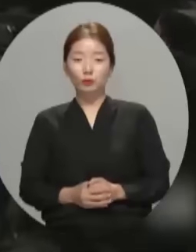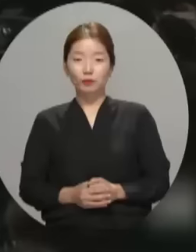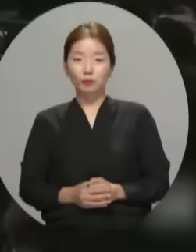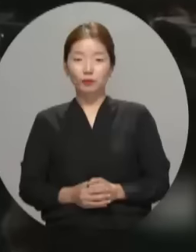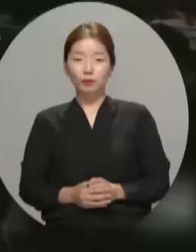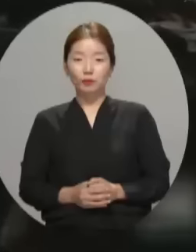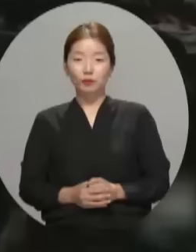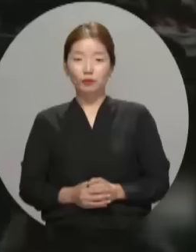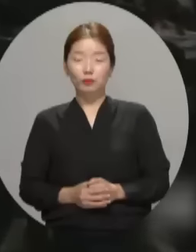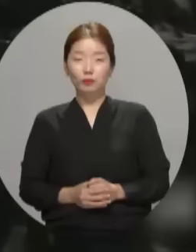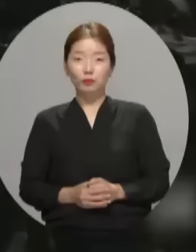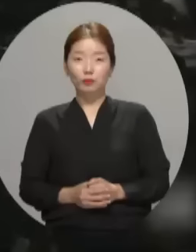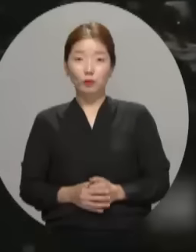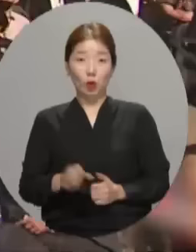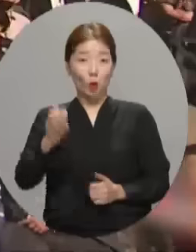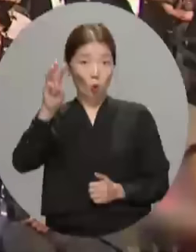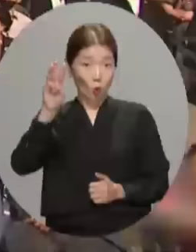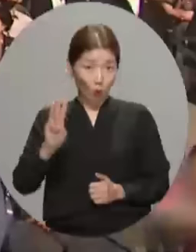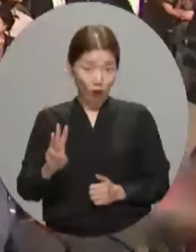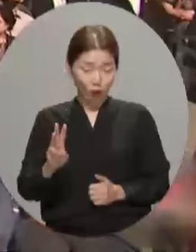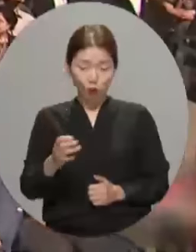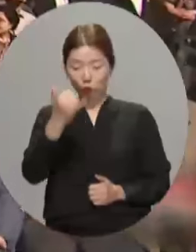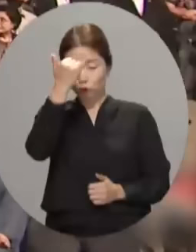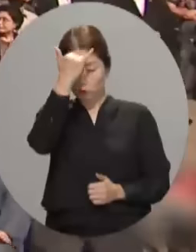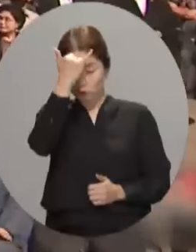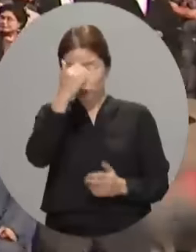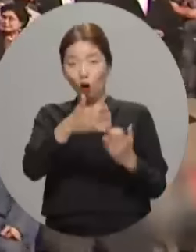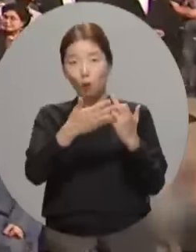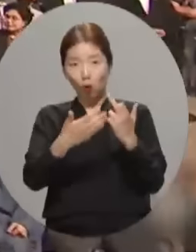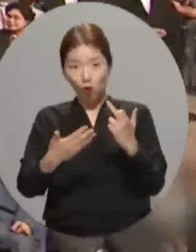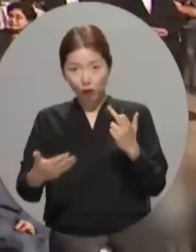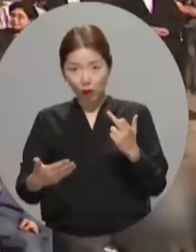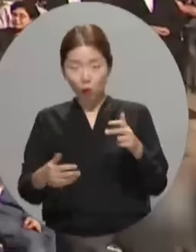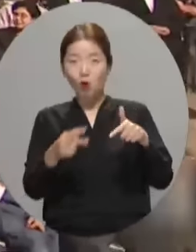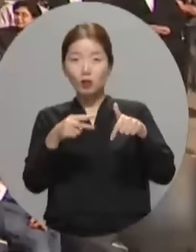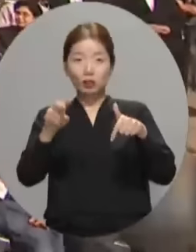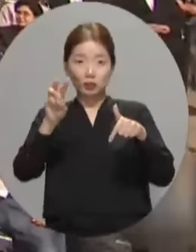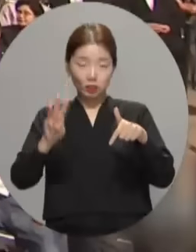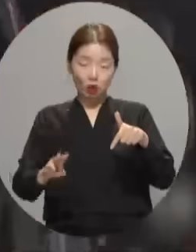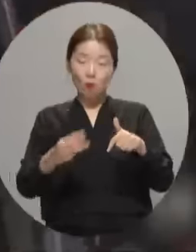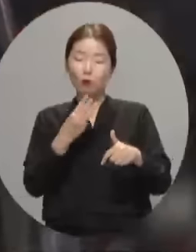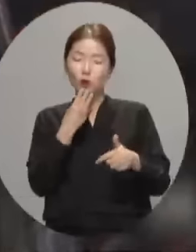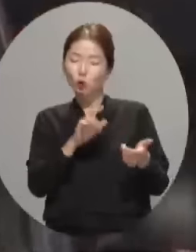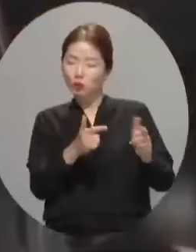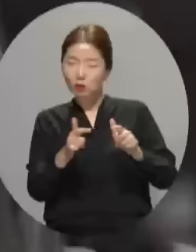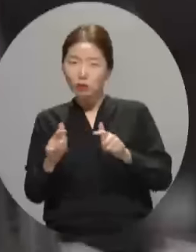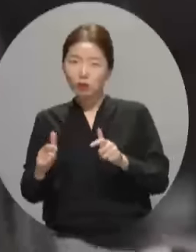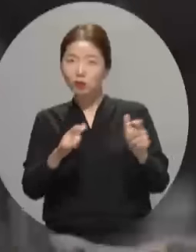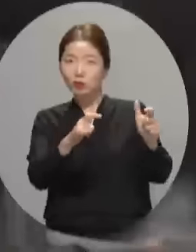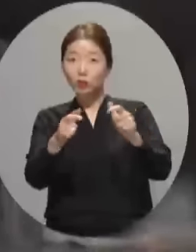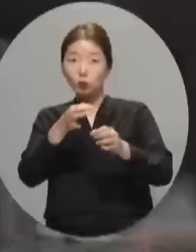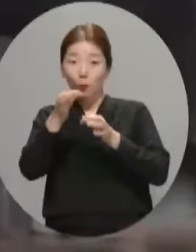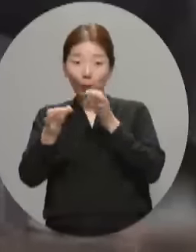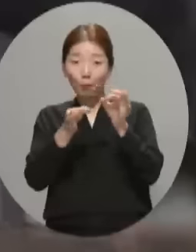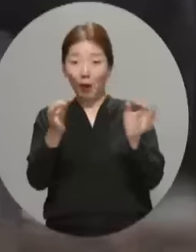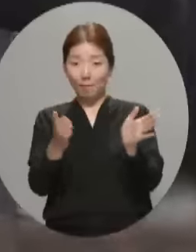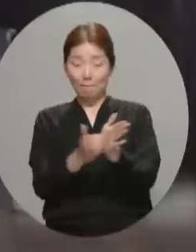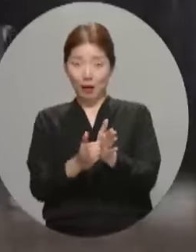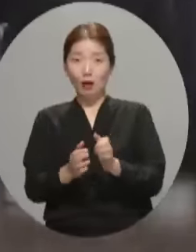어머나 어머나! 광주를 비롯해 충청과 강원, 인천과 서울 등 지역들이 연달아